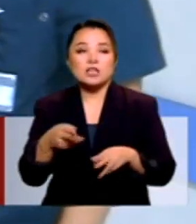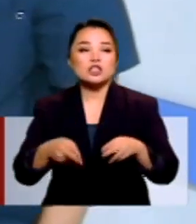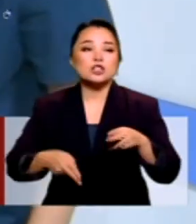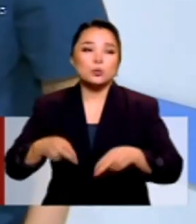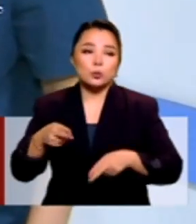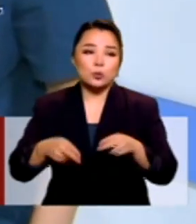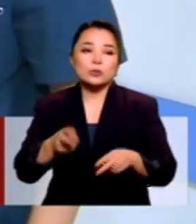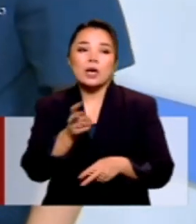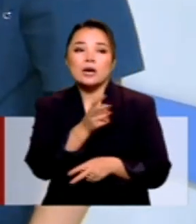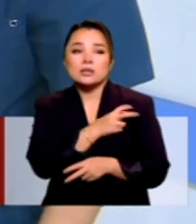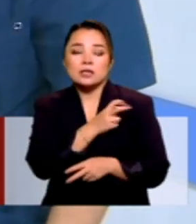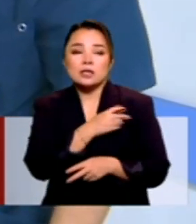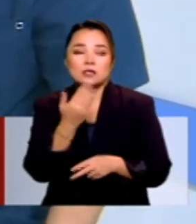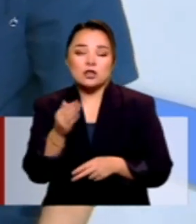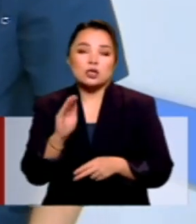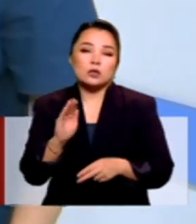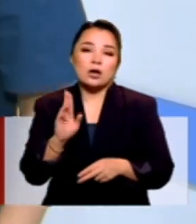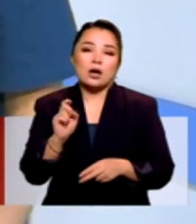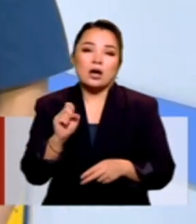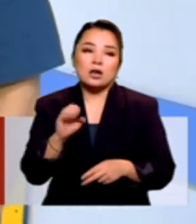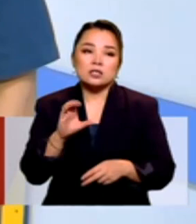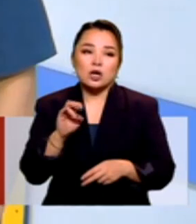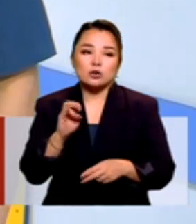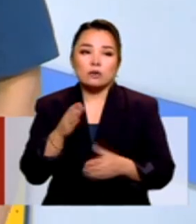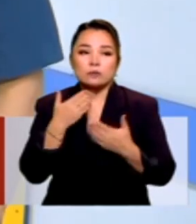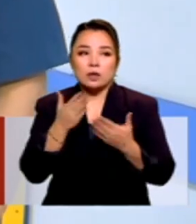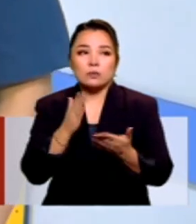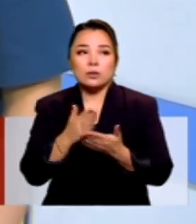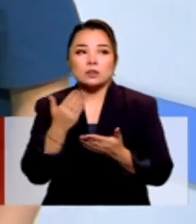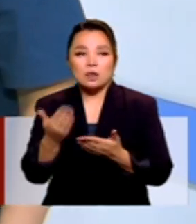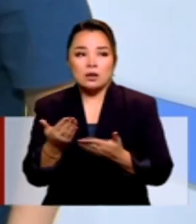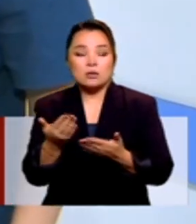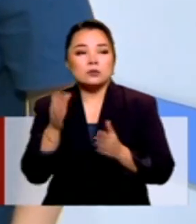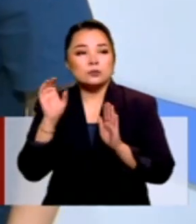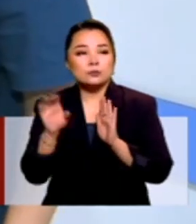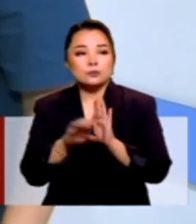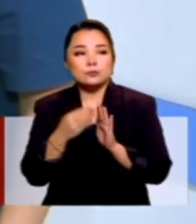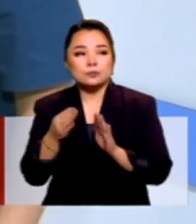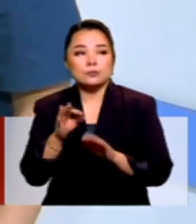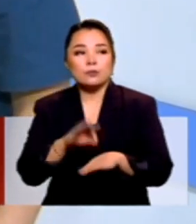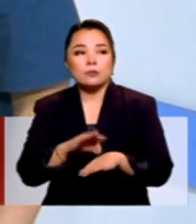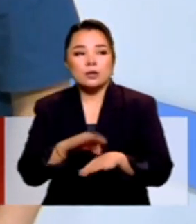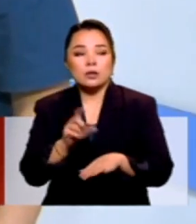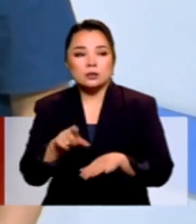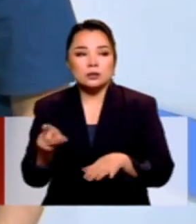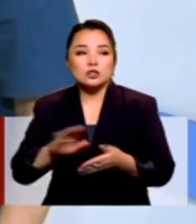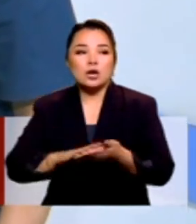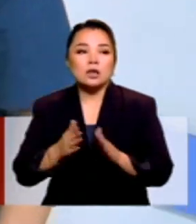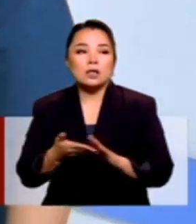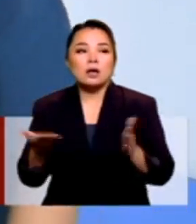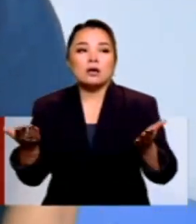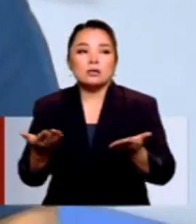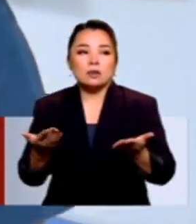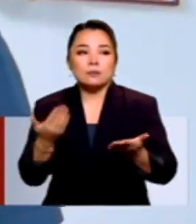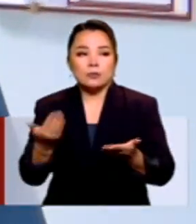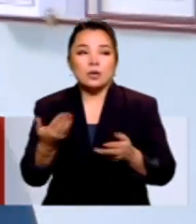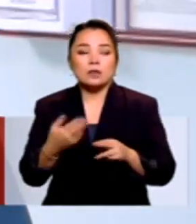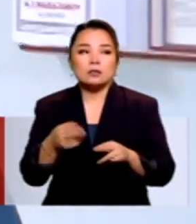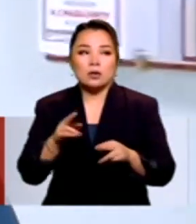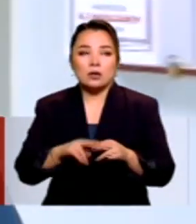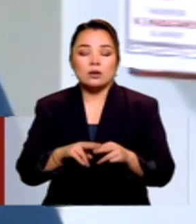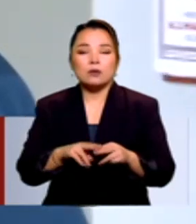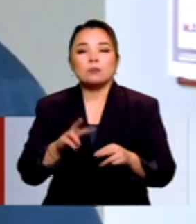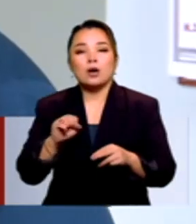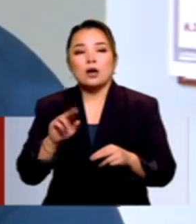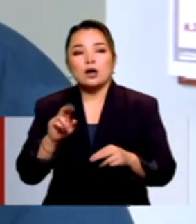хирург дәрігері Жасұлан Хасеновтен сұрасақ. Жасұлан мырза, науқастардың жағдайына қысқаша тоқтала кетсеңіз. Енді Мақажанов